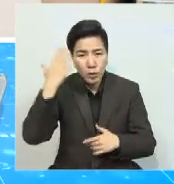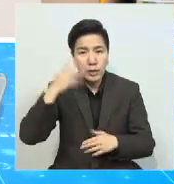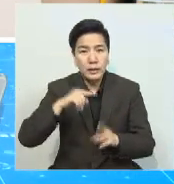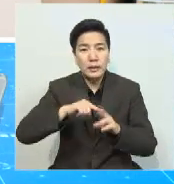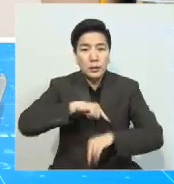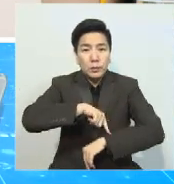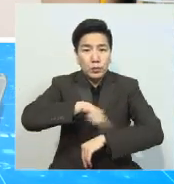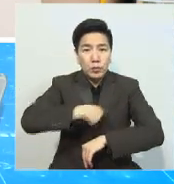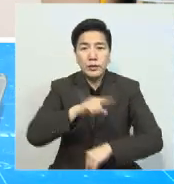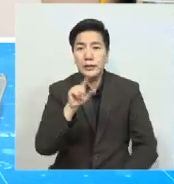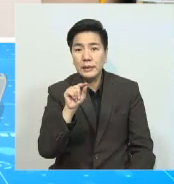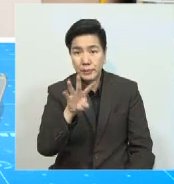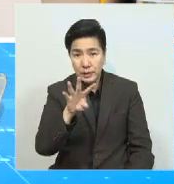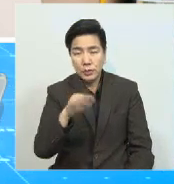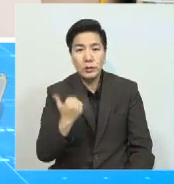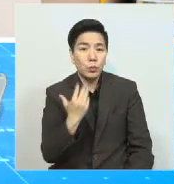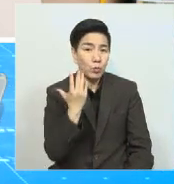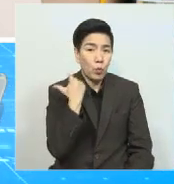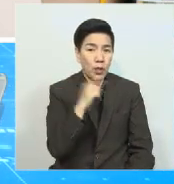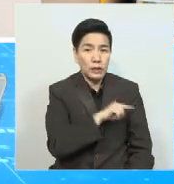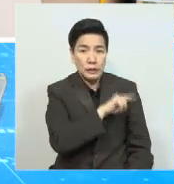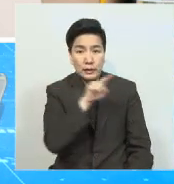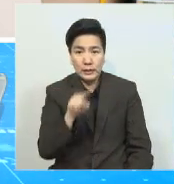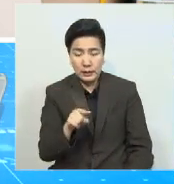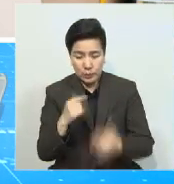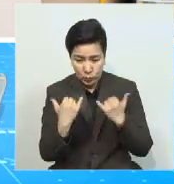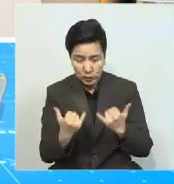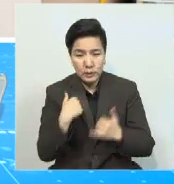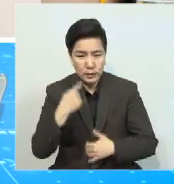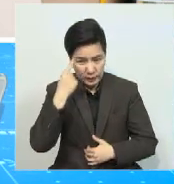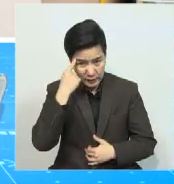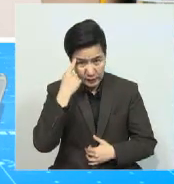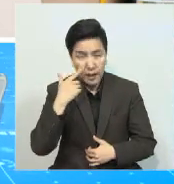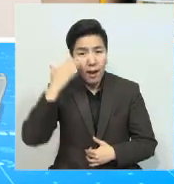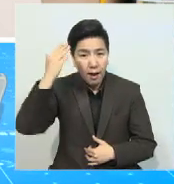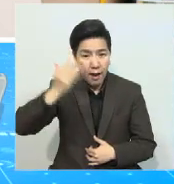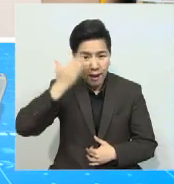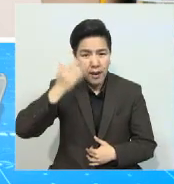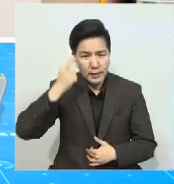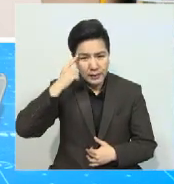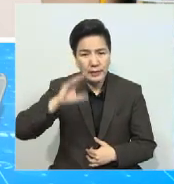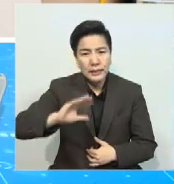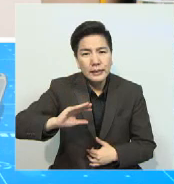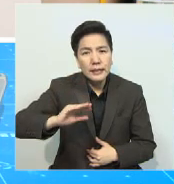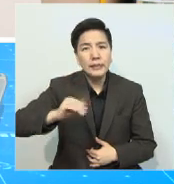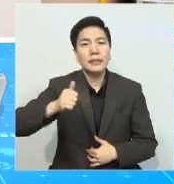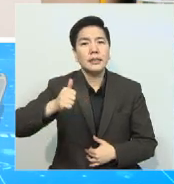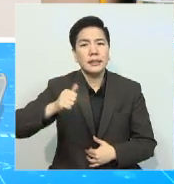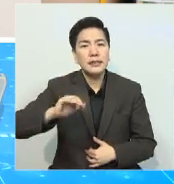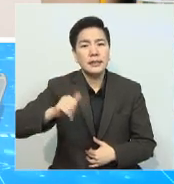24ชั่วโมงนะครับเพราะนั้นจากเมื่อวานถึงวันนี้ก็เชื่อว่าคุณภาพอากาศมันก็จะดีขึ้นแล้ว